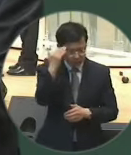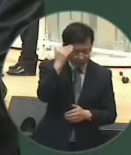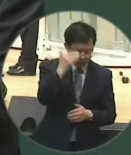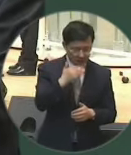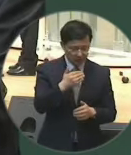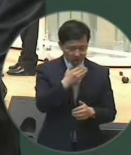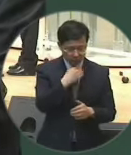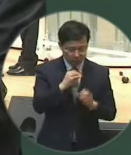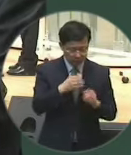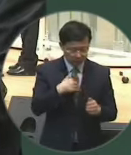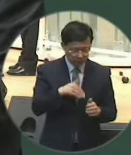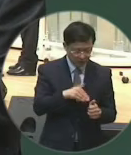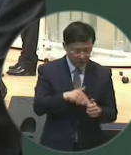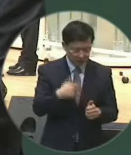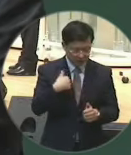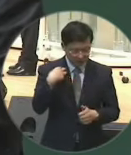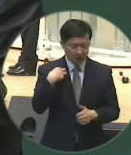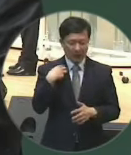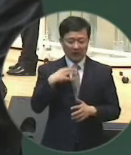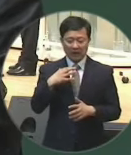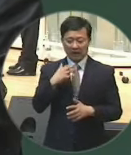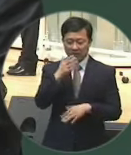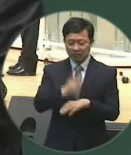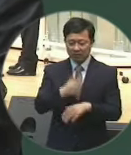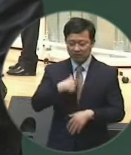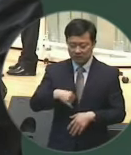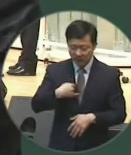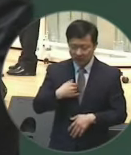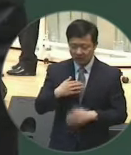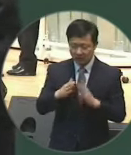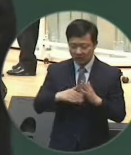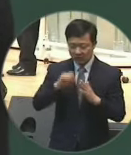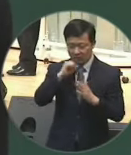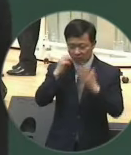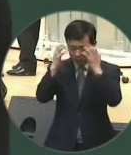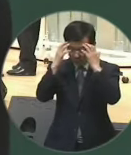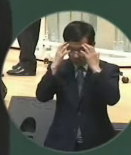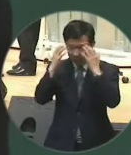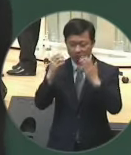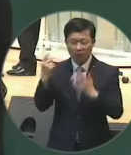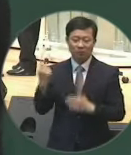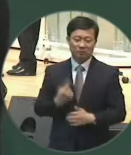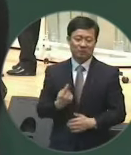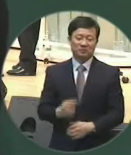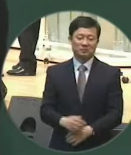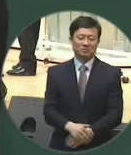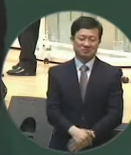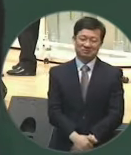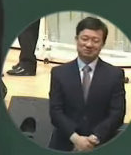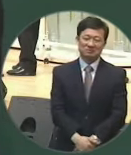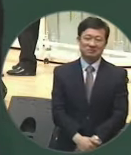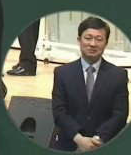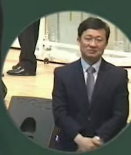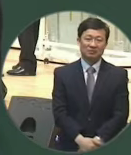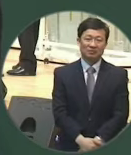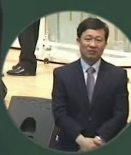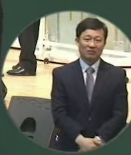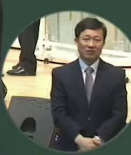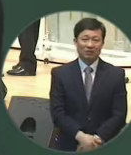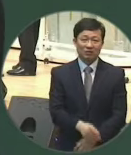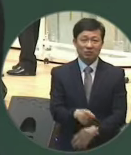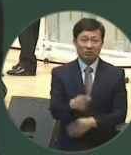법은 모르고 한 걸 참고합니다. Yes, according to the law, if you were ignorant, they'll take that into consideration. 영적인